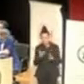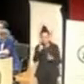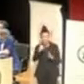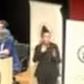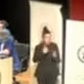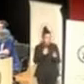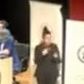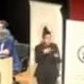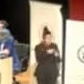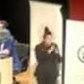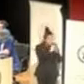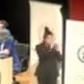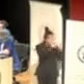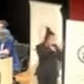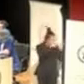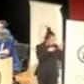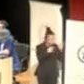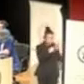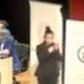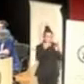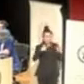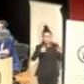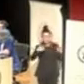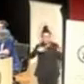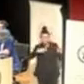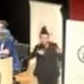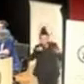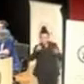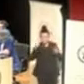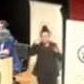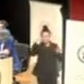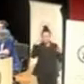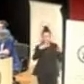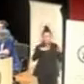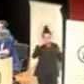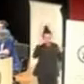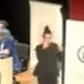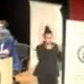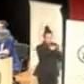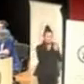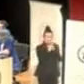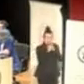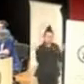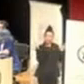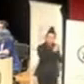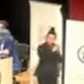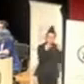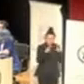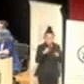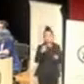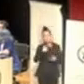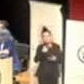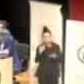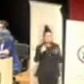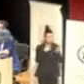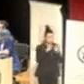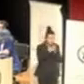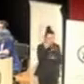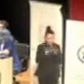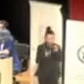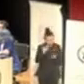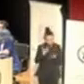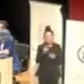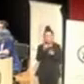taleplerini iletebilmektedirler. Eğer internet olanağı olmayan bir üyemiz varsa talep etmesi durumunda